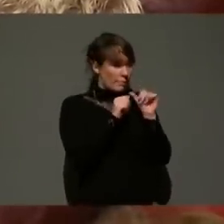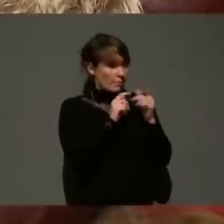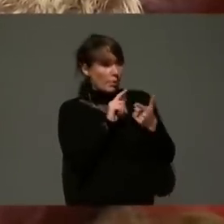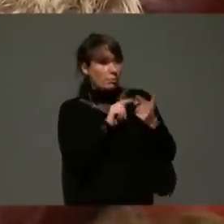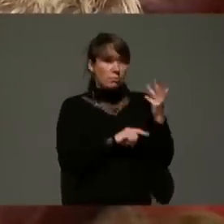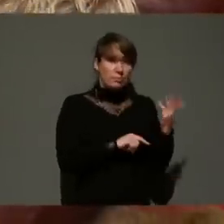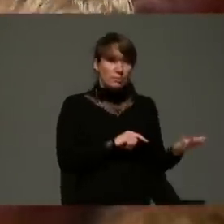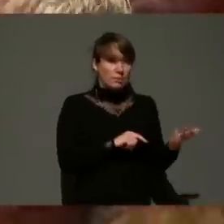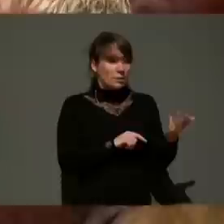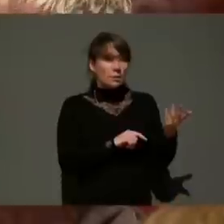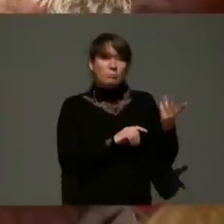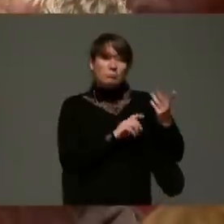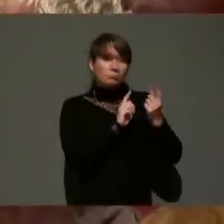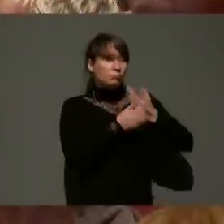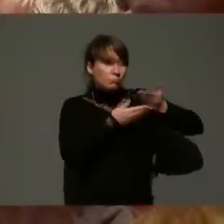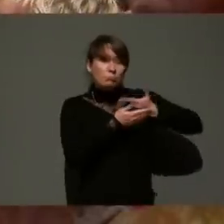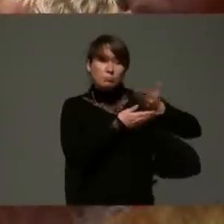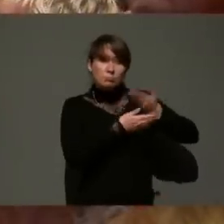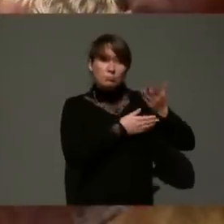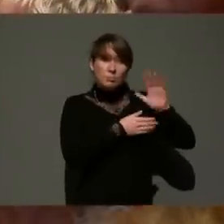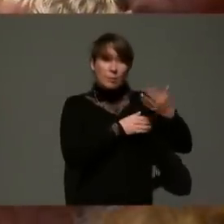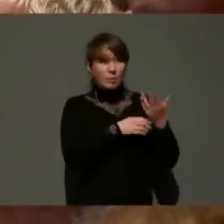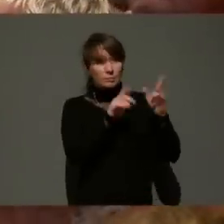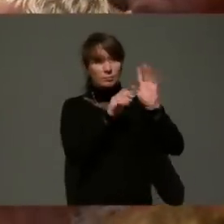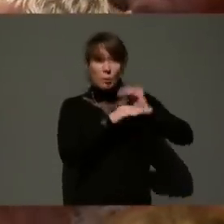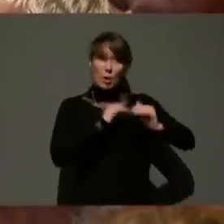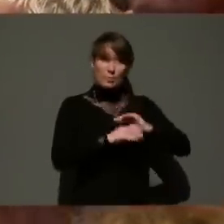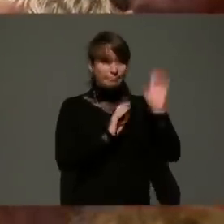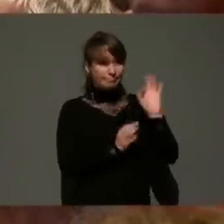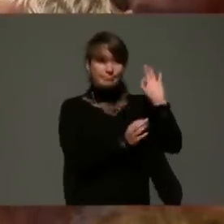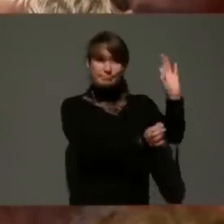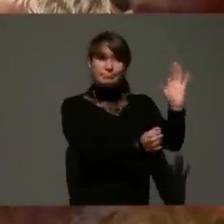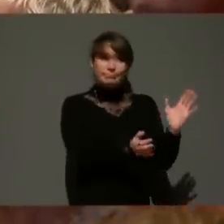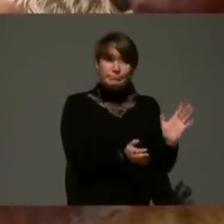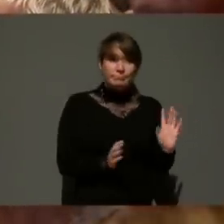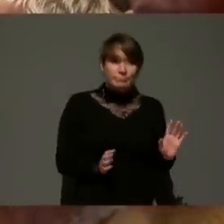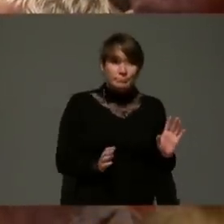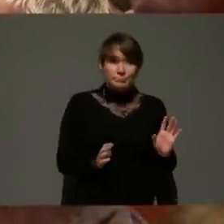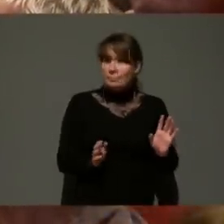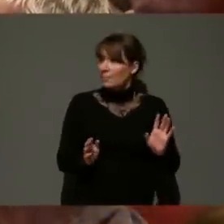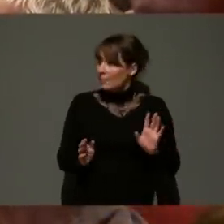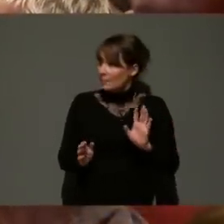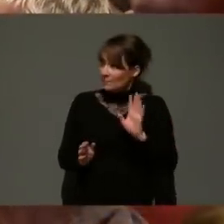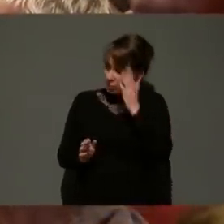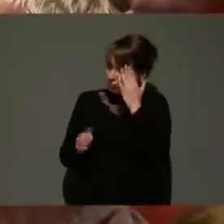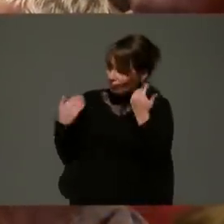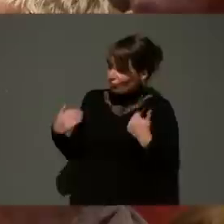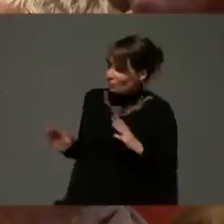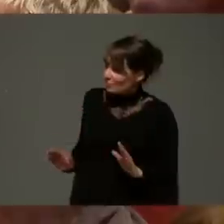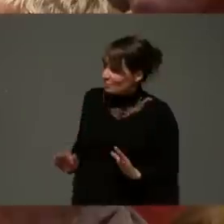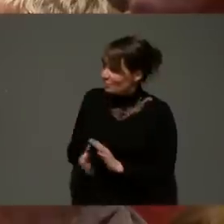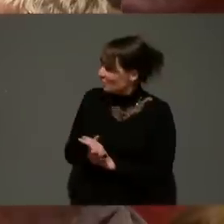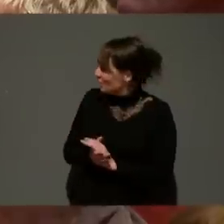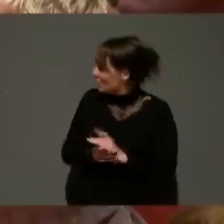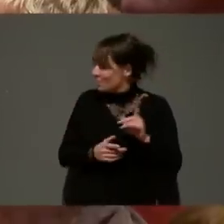après, on avait un programme et... que tu nous as bien amenés avec la TA, on se reconnaîtra tous les deux. Et tu